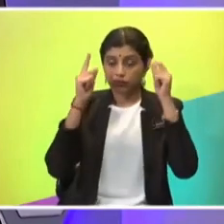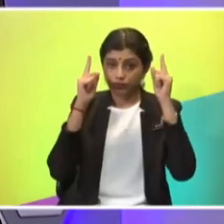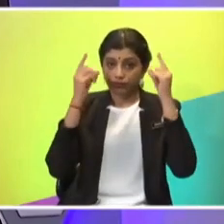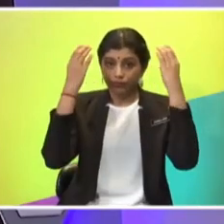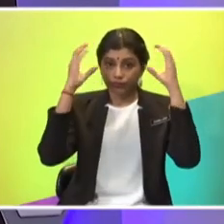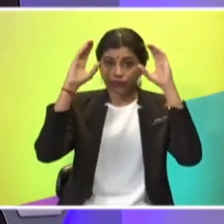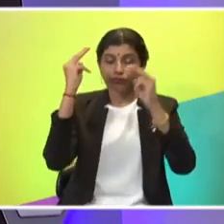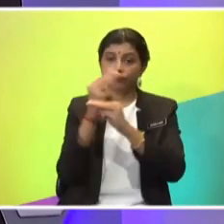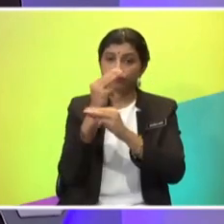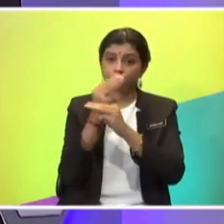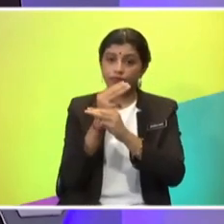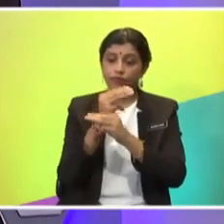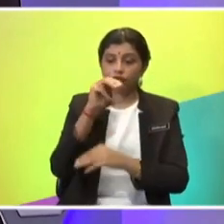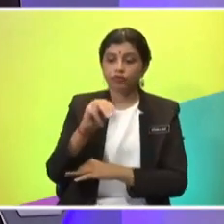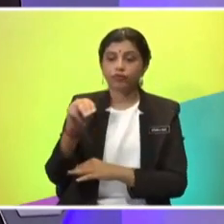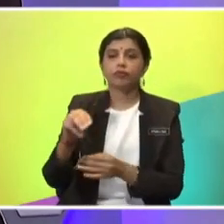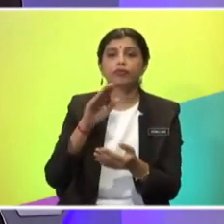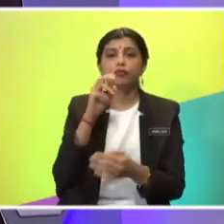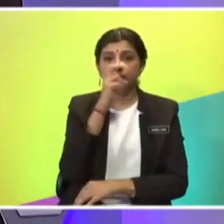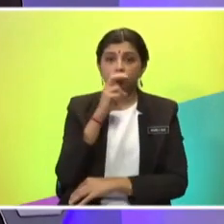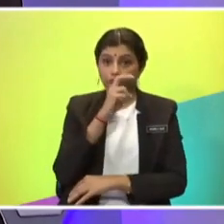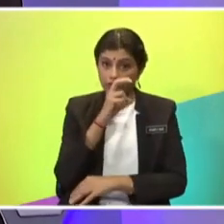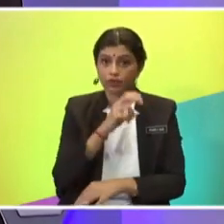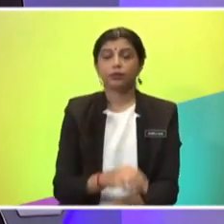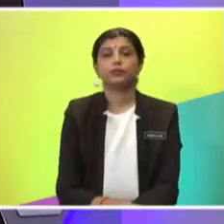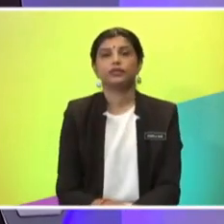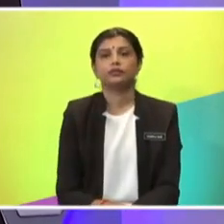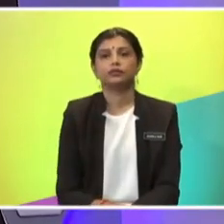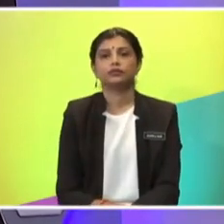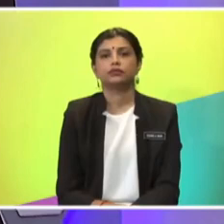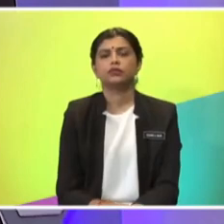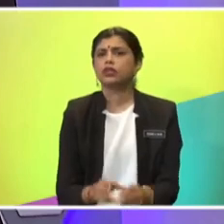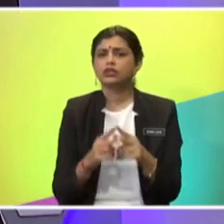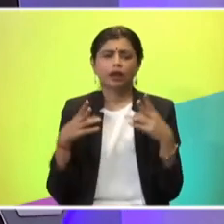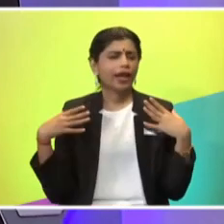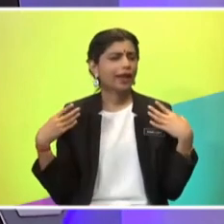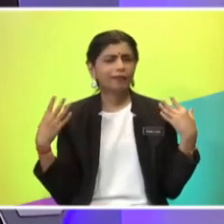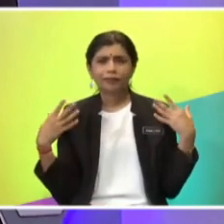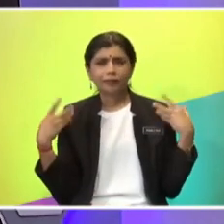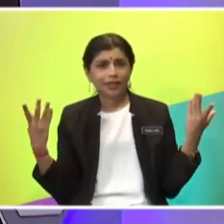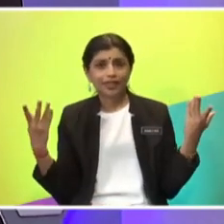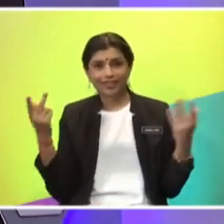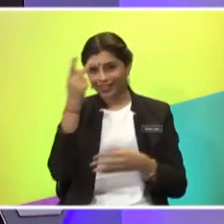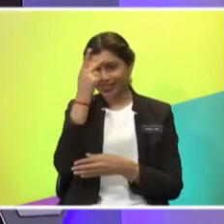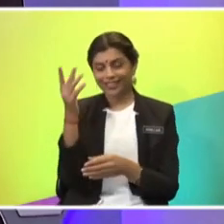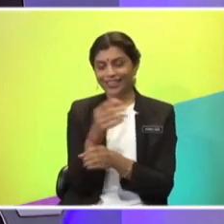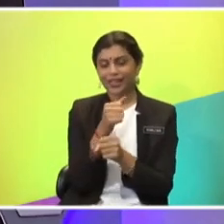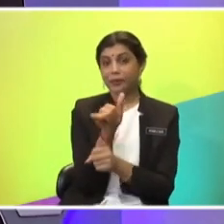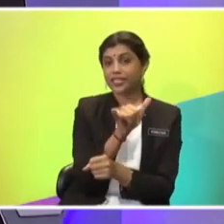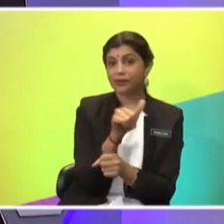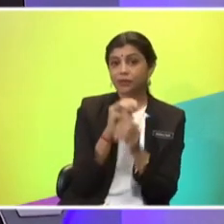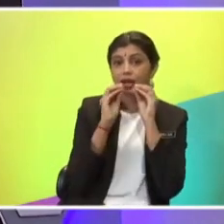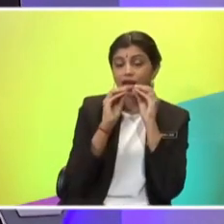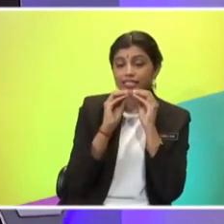perdana sangat bertuahlah dan gembira kerana dapat sama-sama mengajar